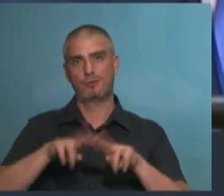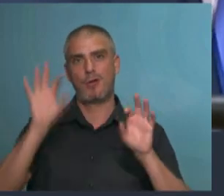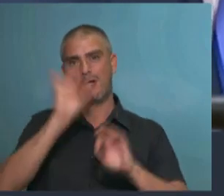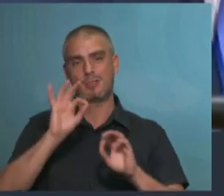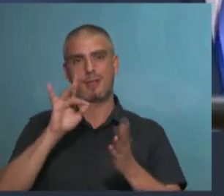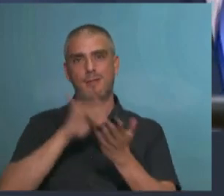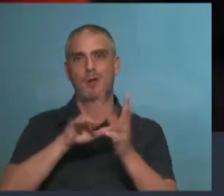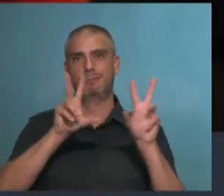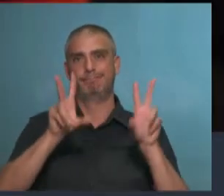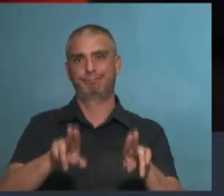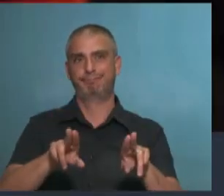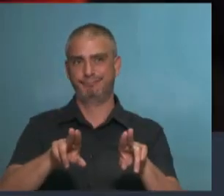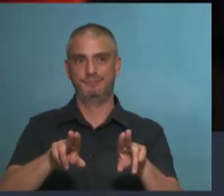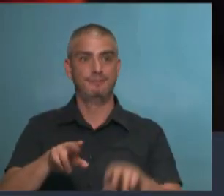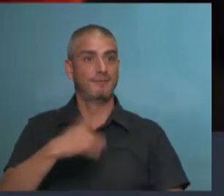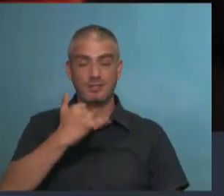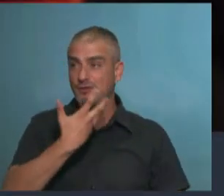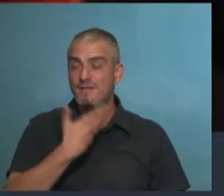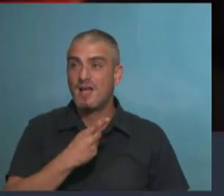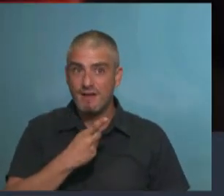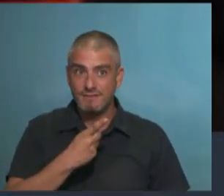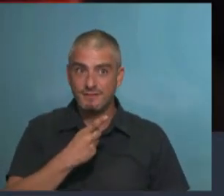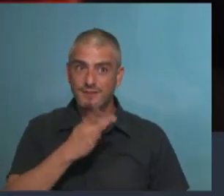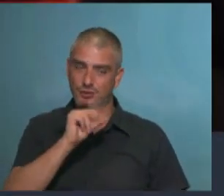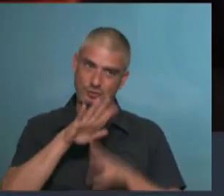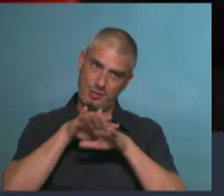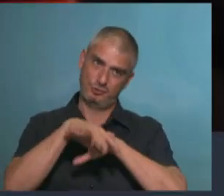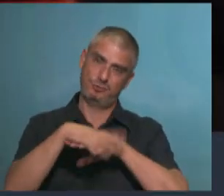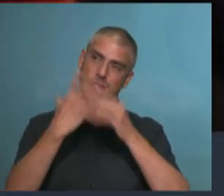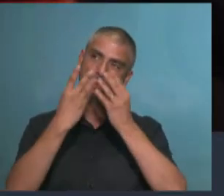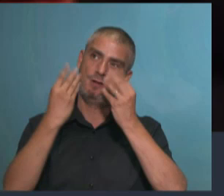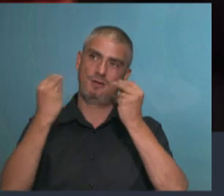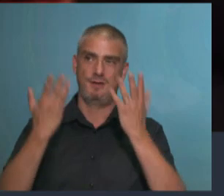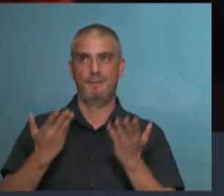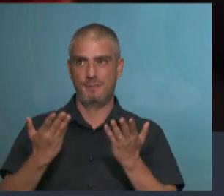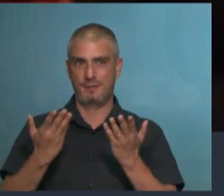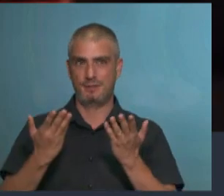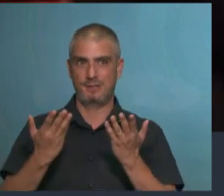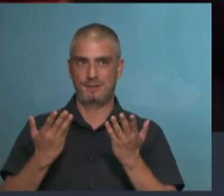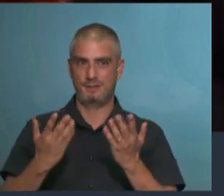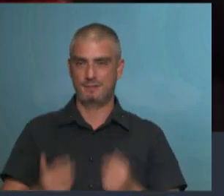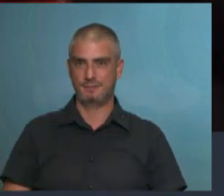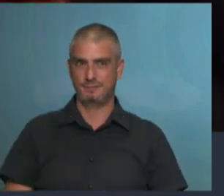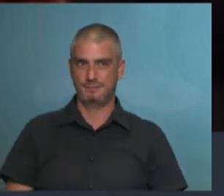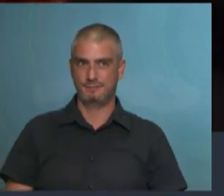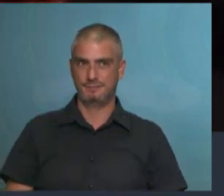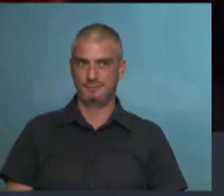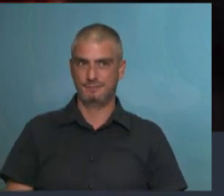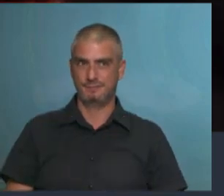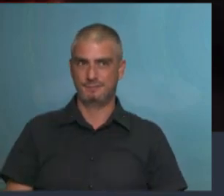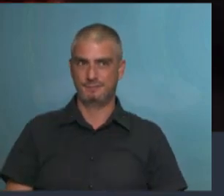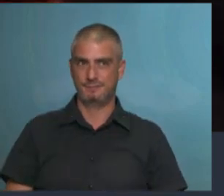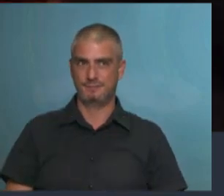המקום. עכשיו כבוד הרב, להיות השפעתך רבה. ויום ויש לכבוד הרב השפעה רבה.